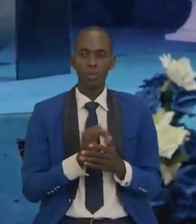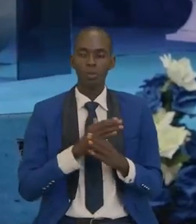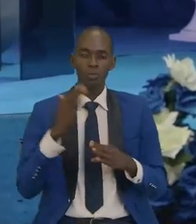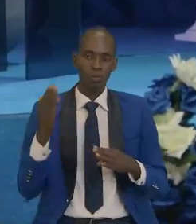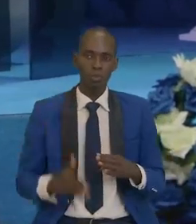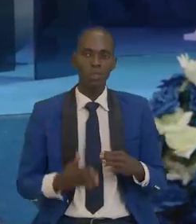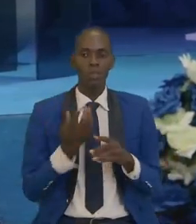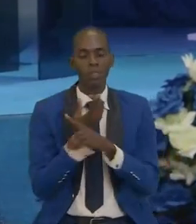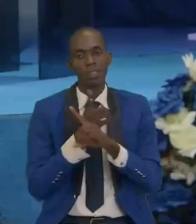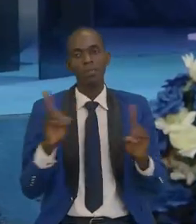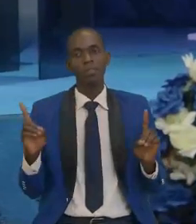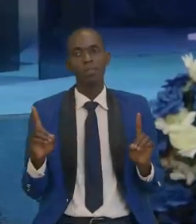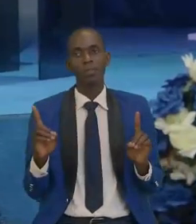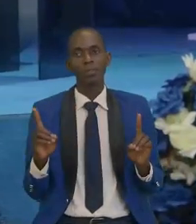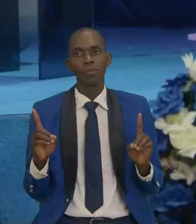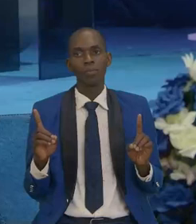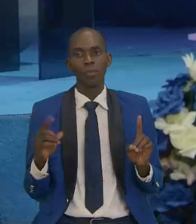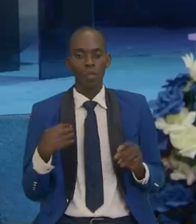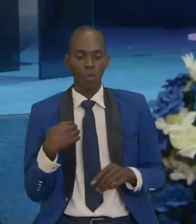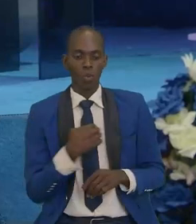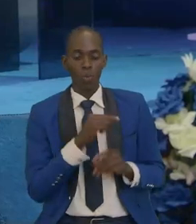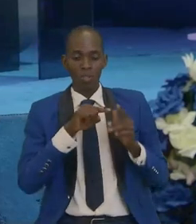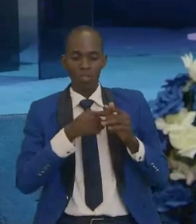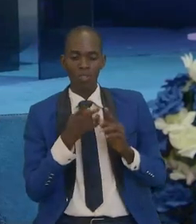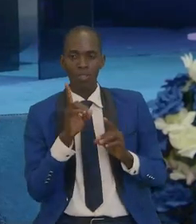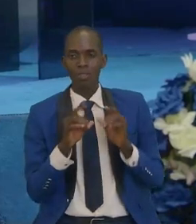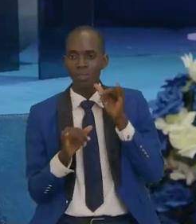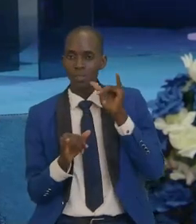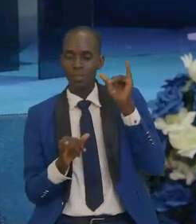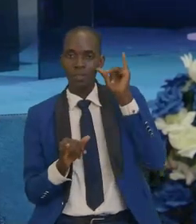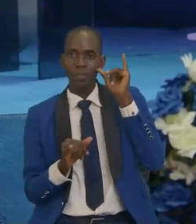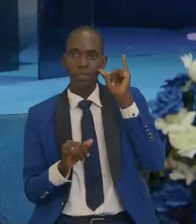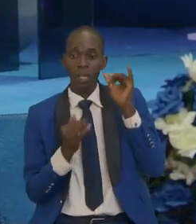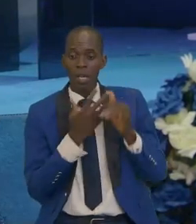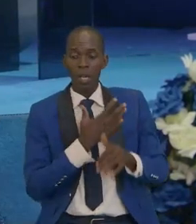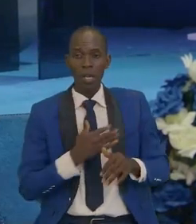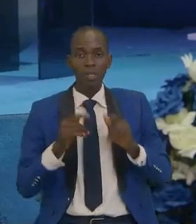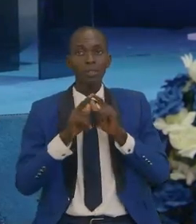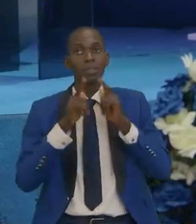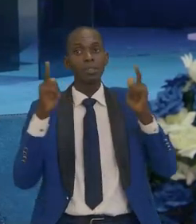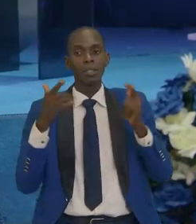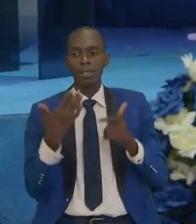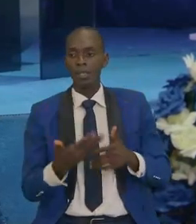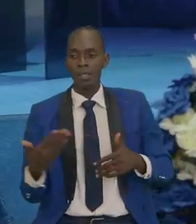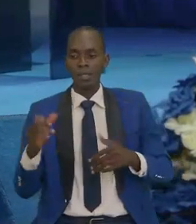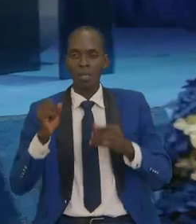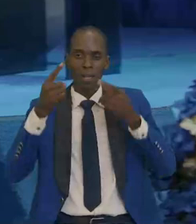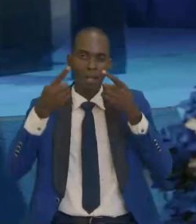définie. Je vous accueille à la délivrance définie. Nous avons commencé